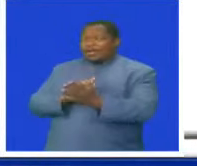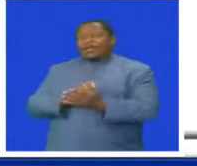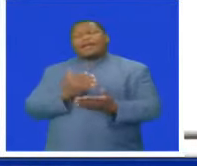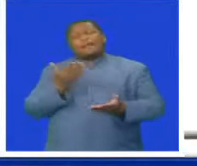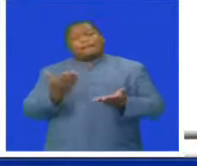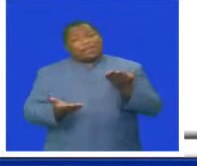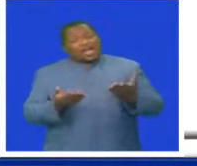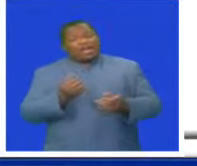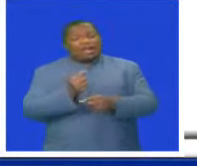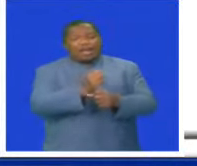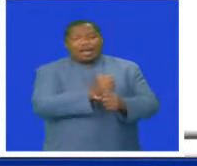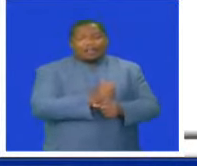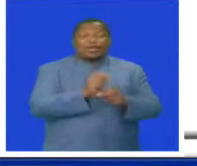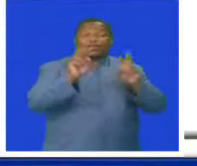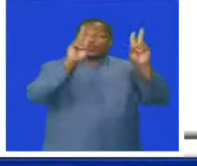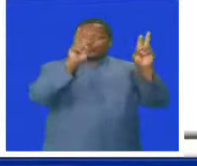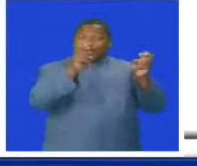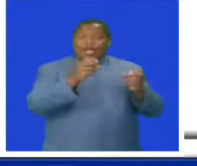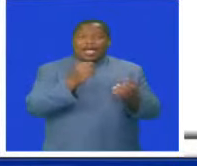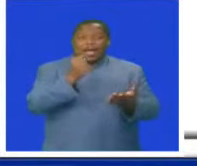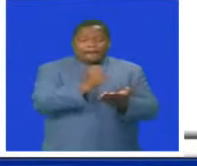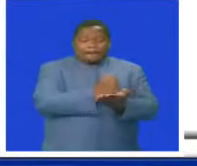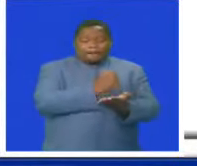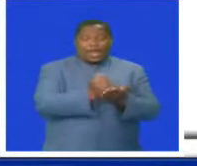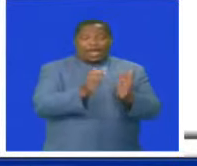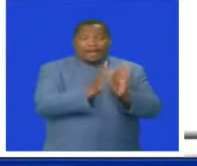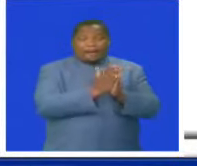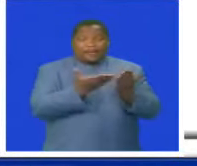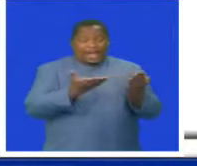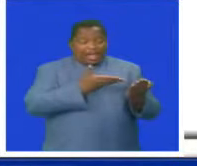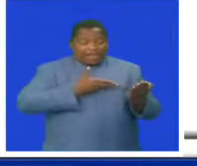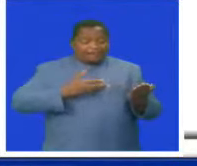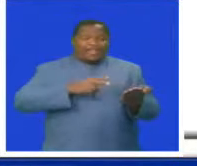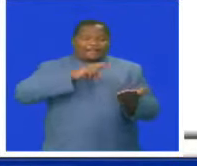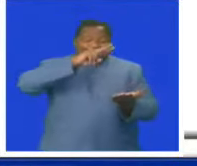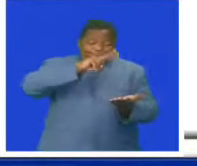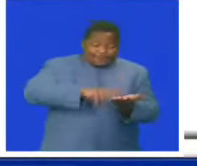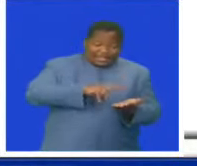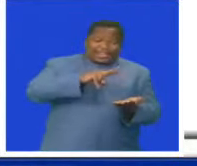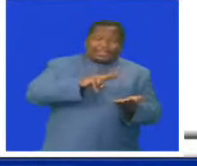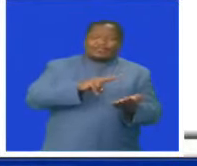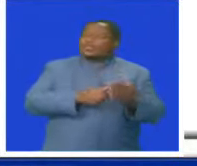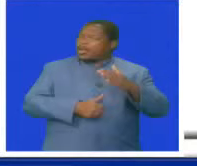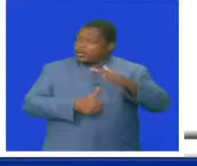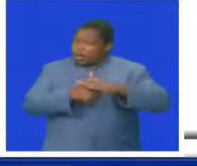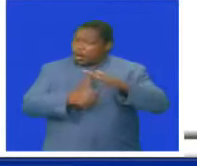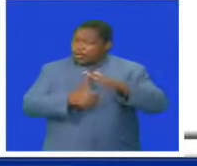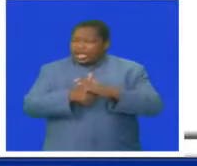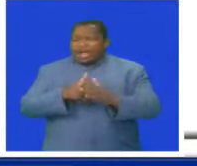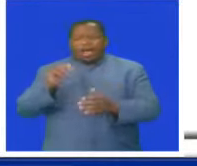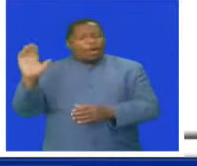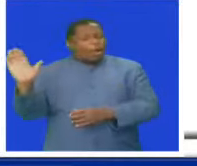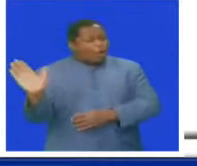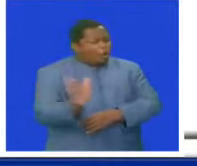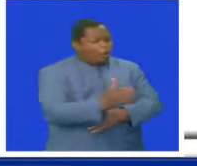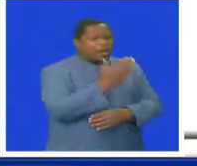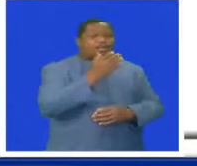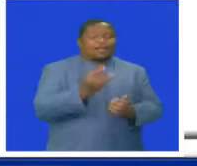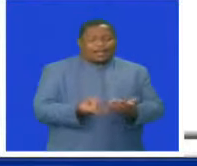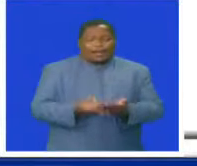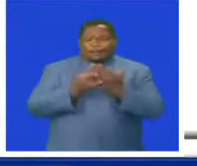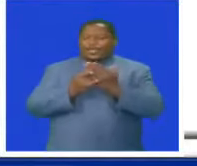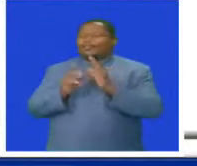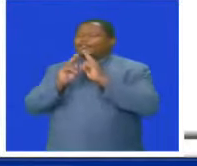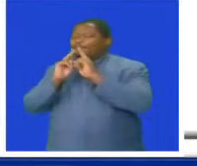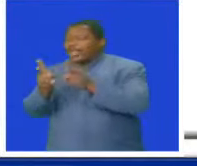njani. Konke loku kwenta kokuthi tekuvakasha tiyembile. Stati lesike sentiwa